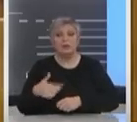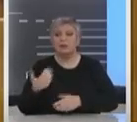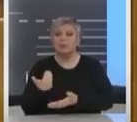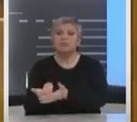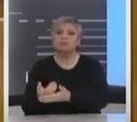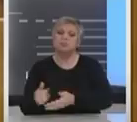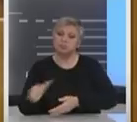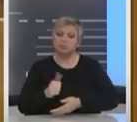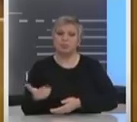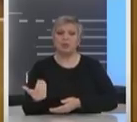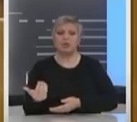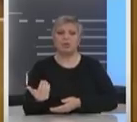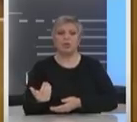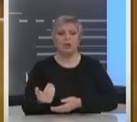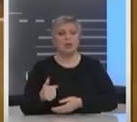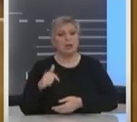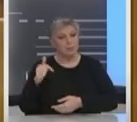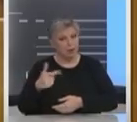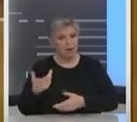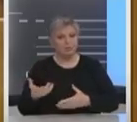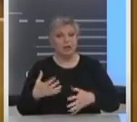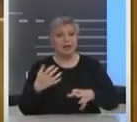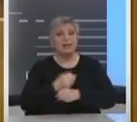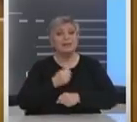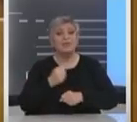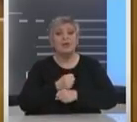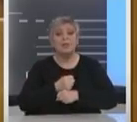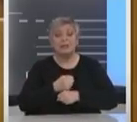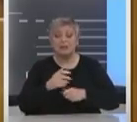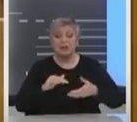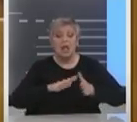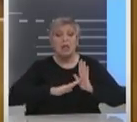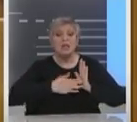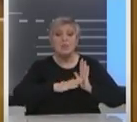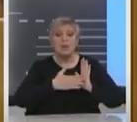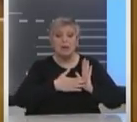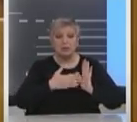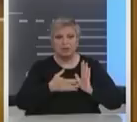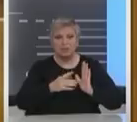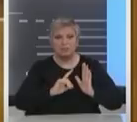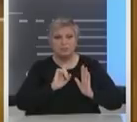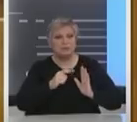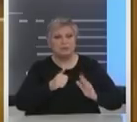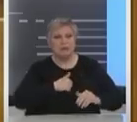ΣΕΠΕ αποκρούστηκαν αυτές οι νέες μορφές αυθαίρετης εργοδοτικής πρακτικής.